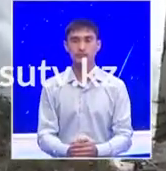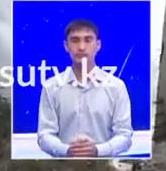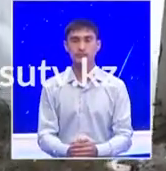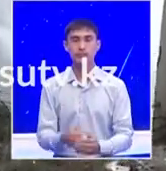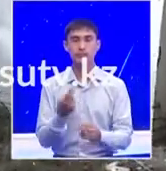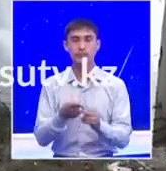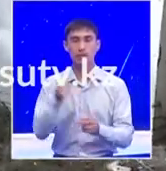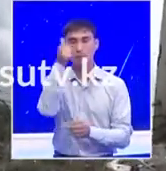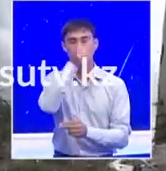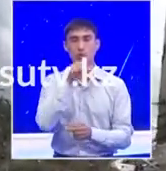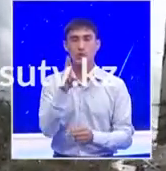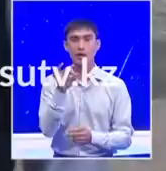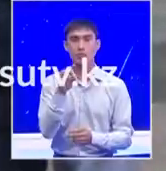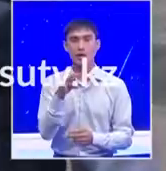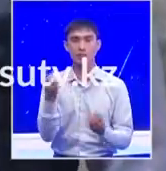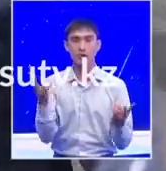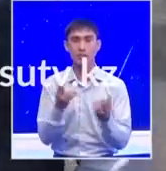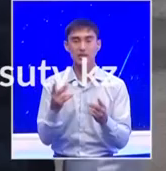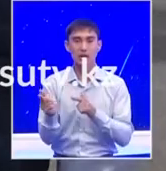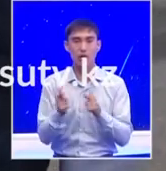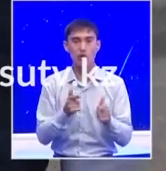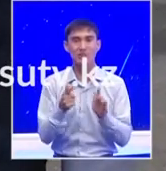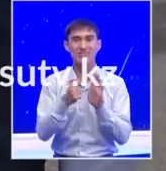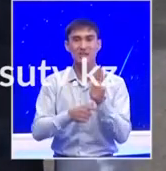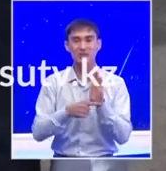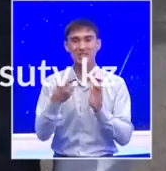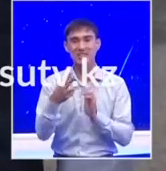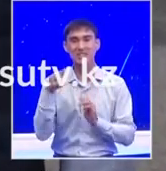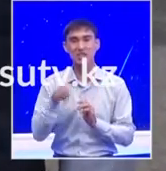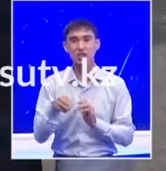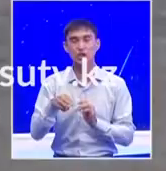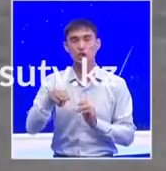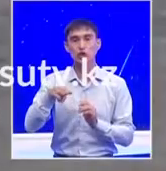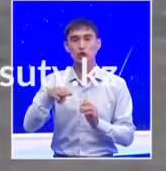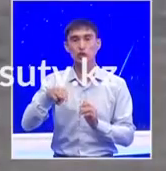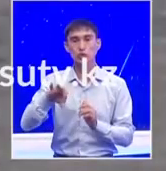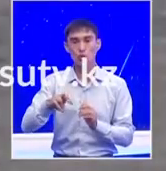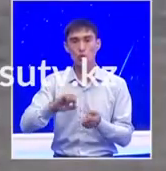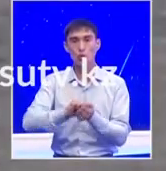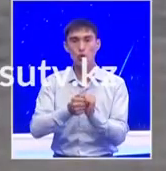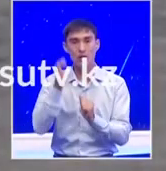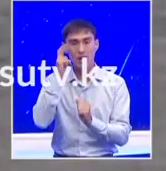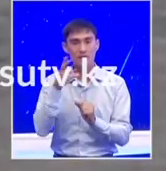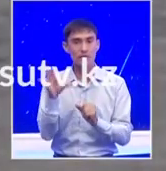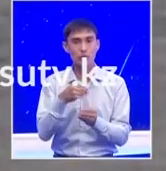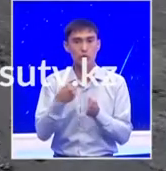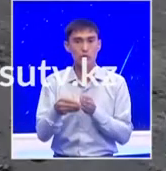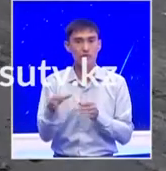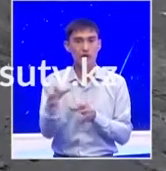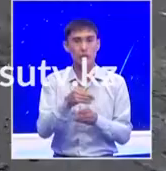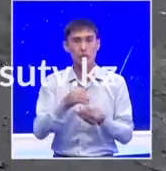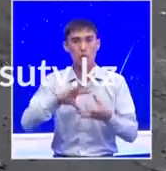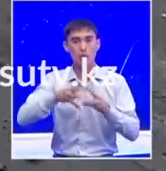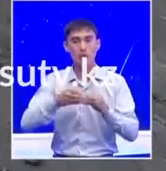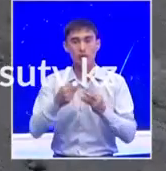В этом году кербулакцам необходимо заготовить 73 тысяч тонн угля. На сегодня закуплен весь объем от общего